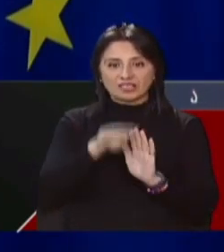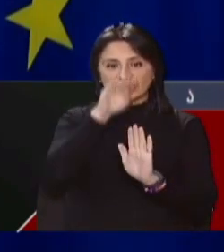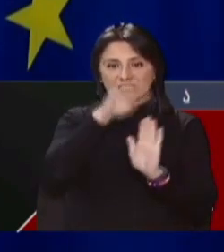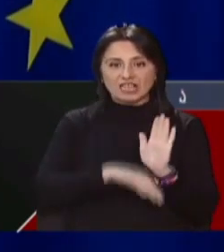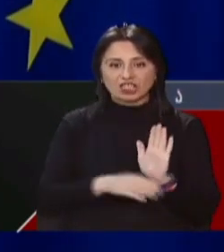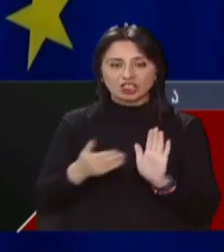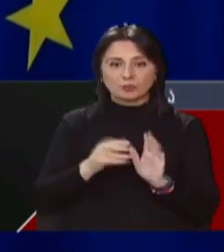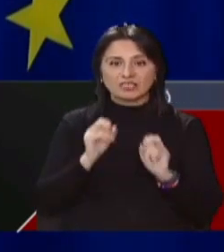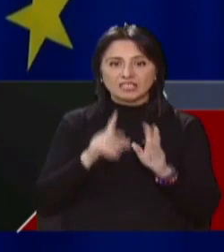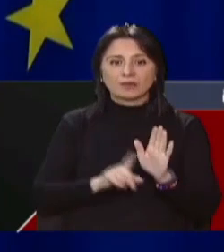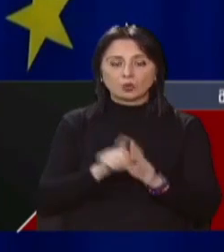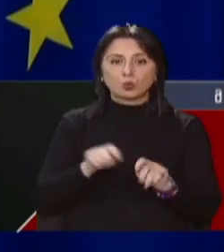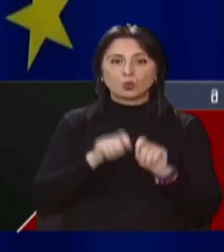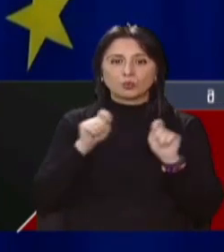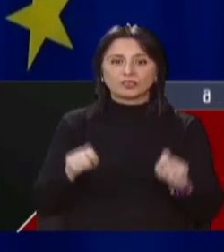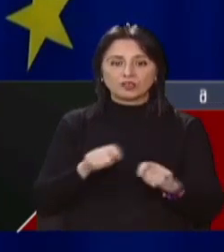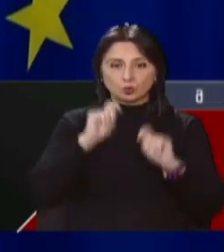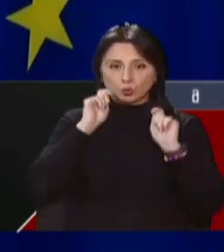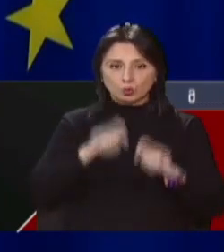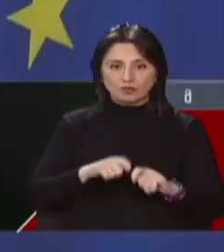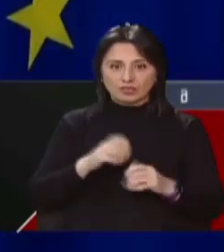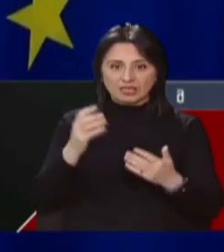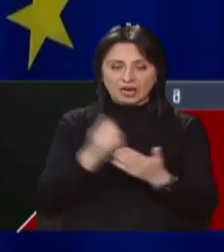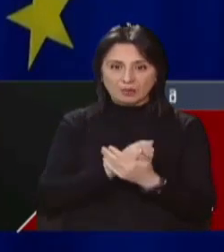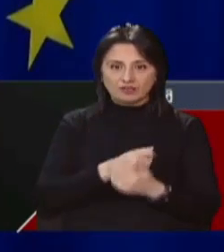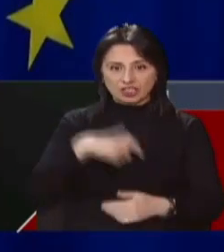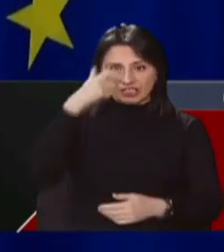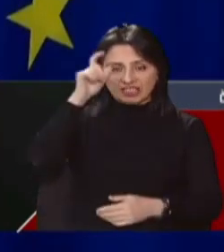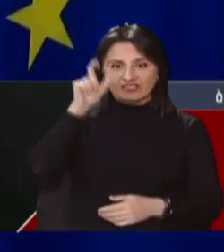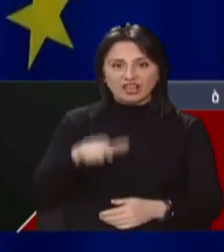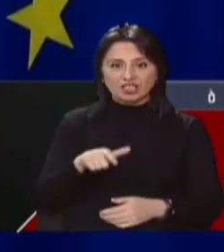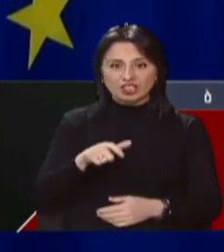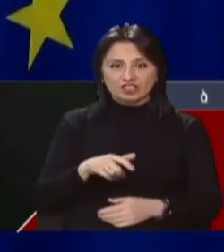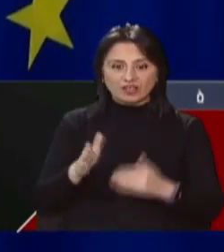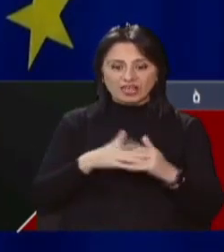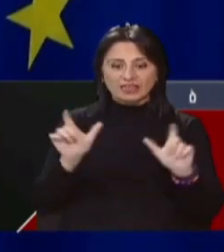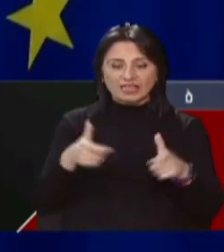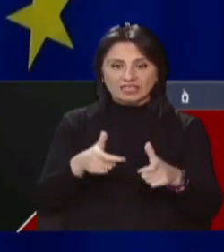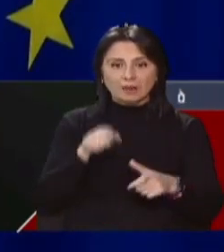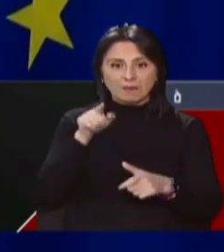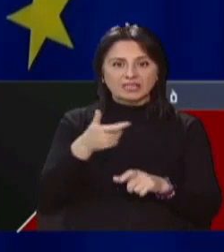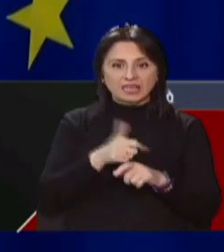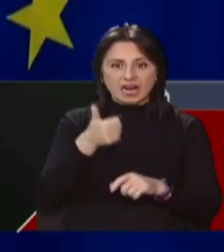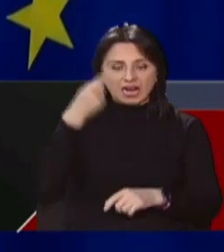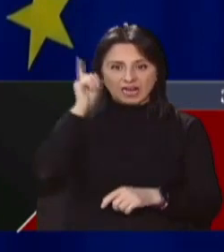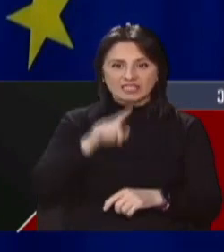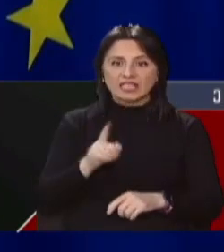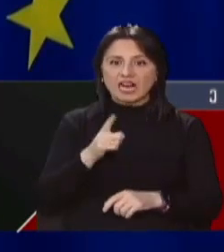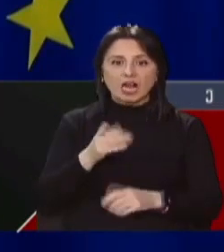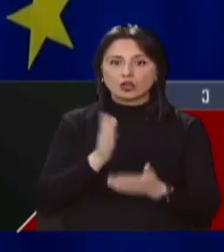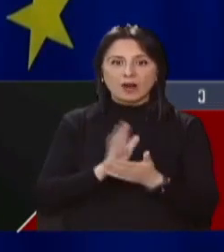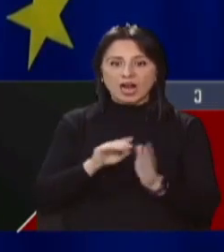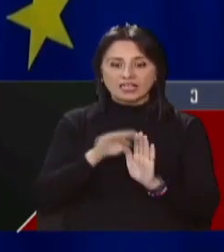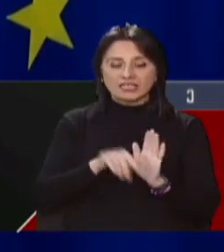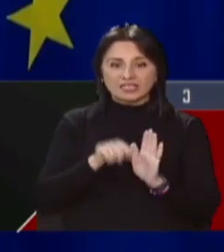სიაში, რომელიც საფრთხეს უქმნის Ucrainis gamarjobas. Bizina Ivanishvili da sancțirdeba da man ძალიან კარგად იცის რატომ არ არის